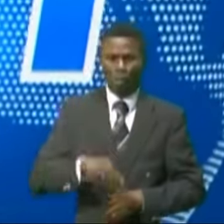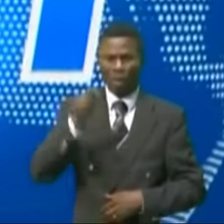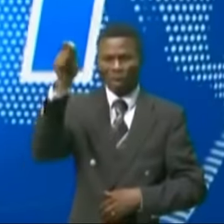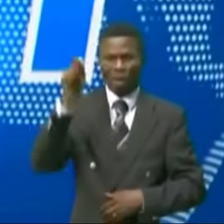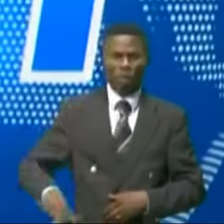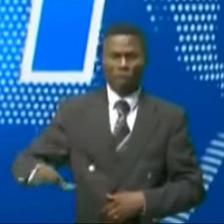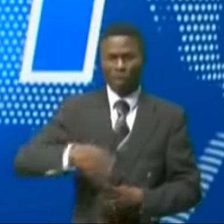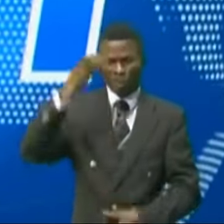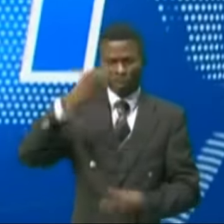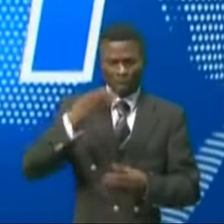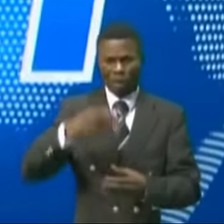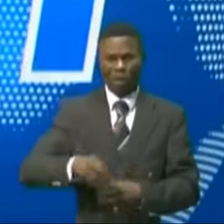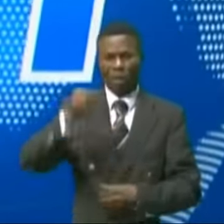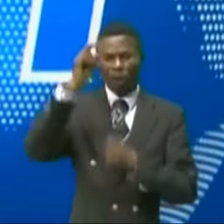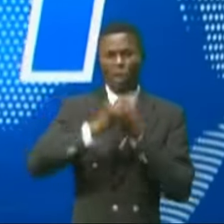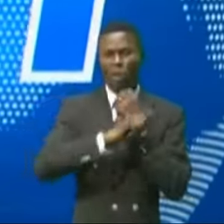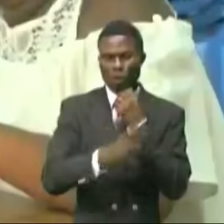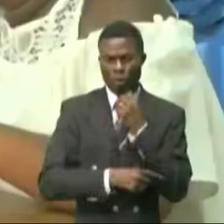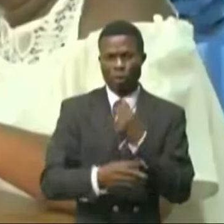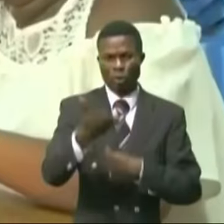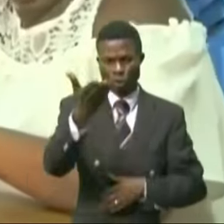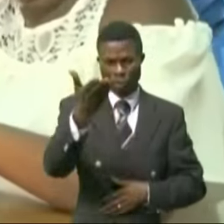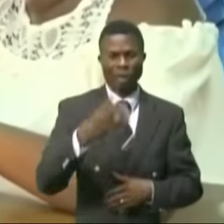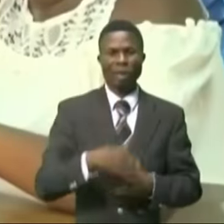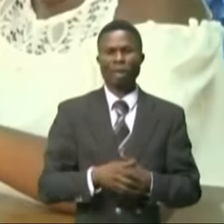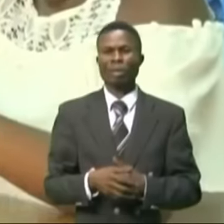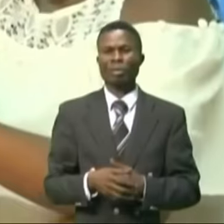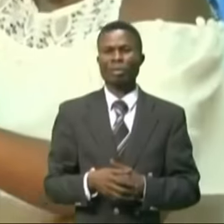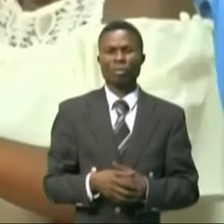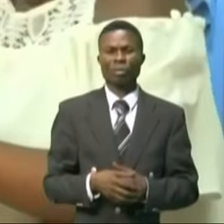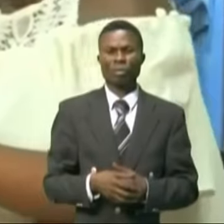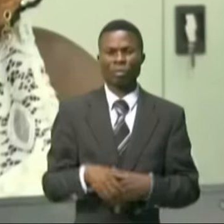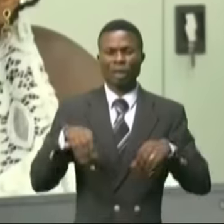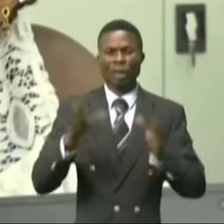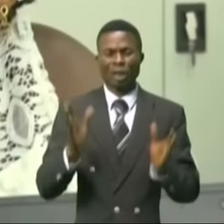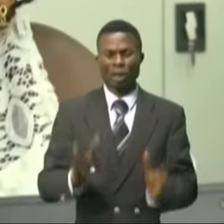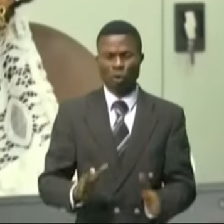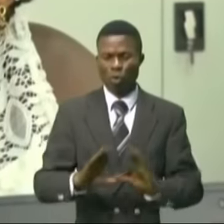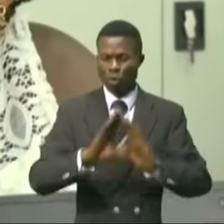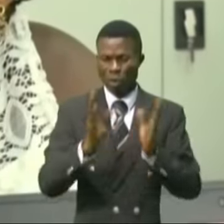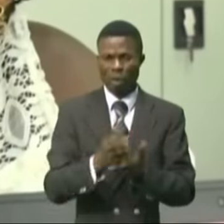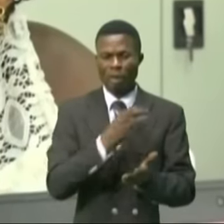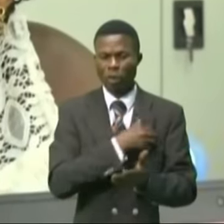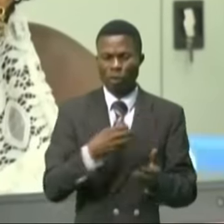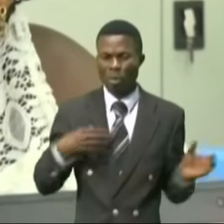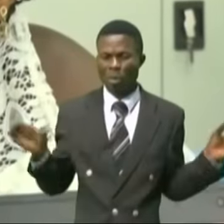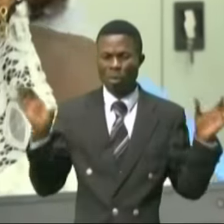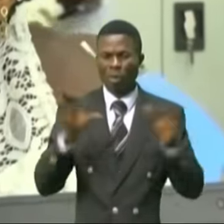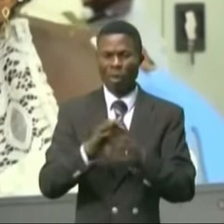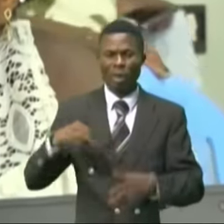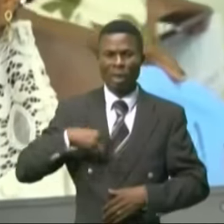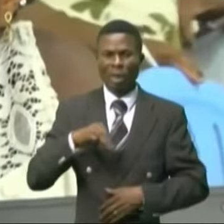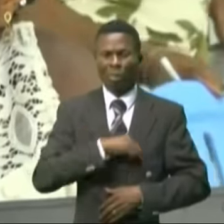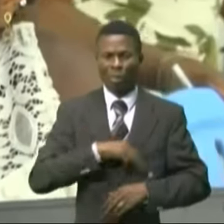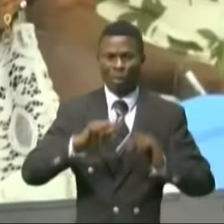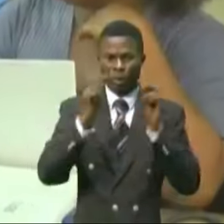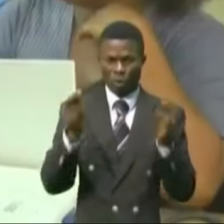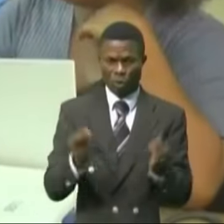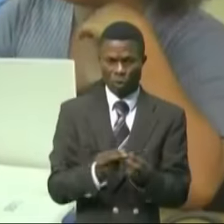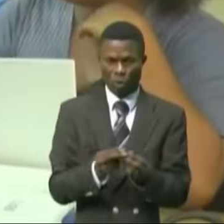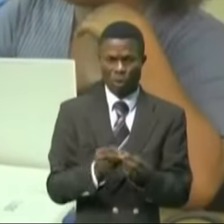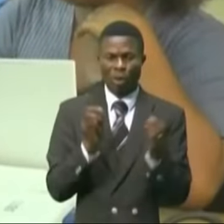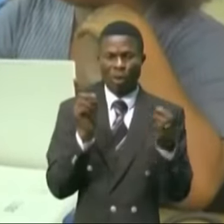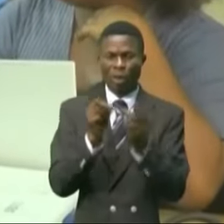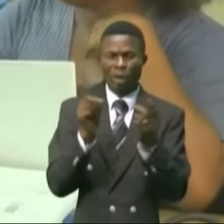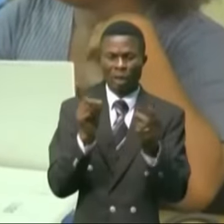dans la province du Nord Kivu. Les femmes congolaises, toutes tendances confondues, membres du cadre permanent de concertation